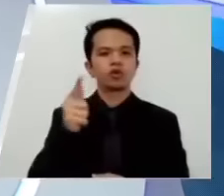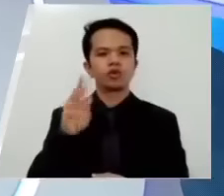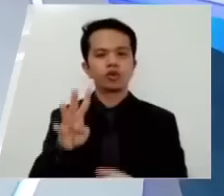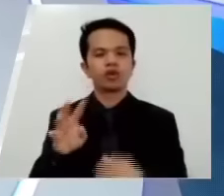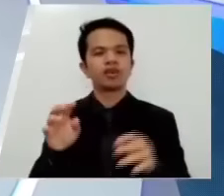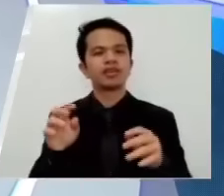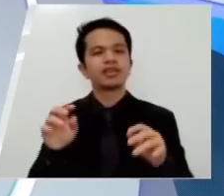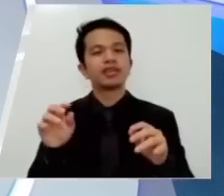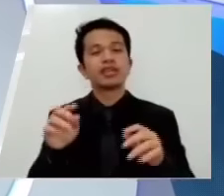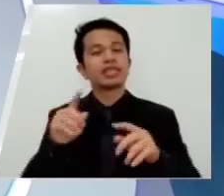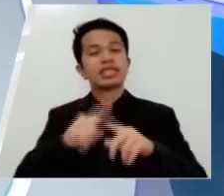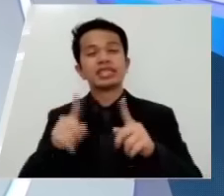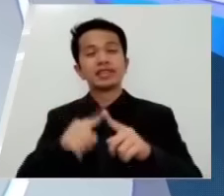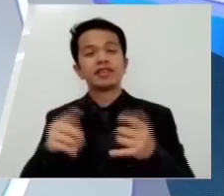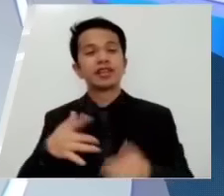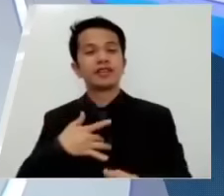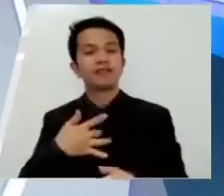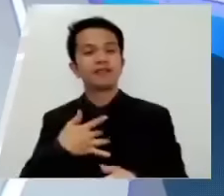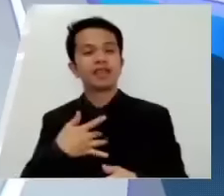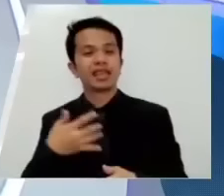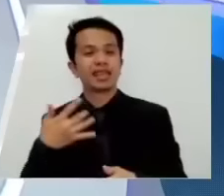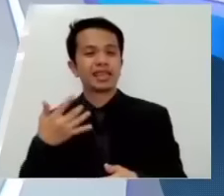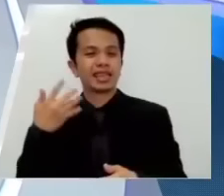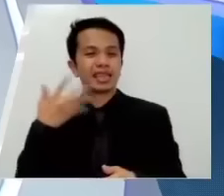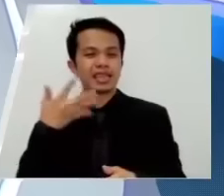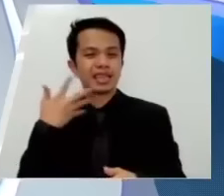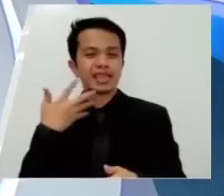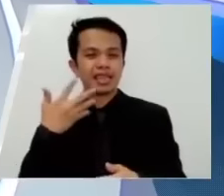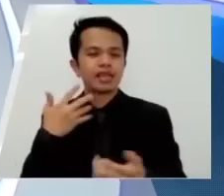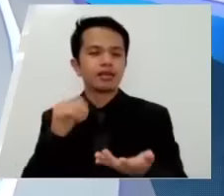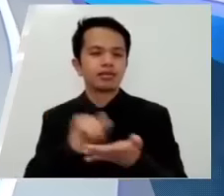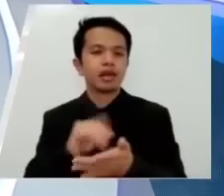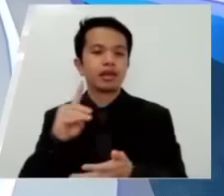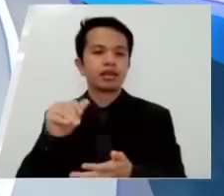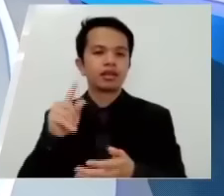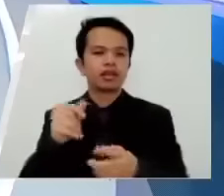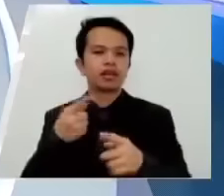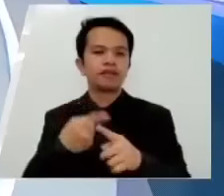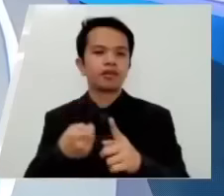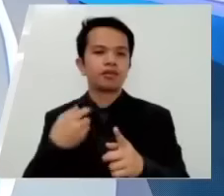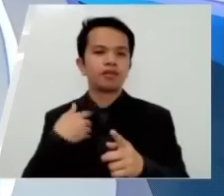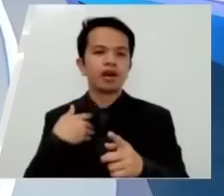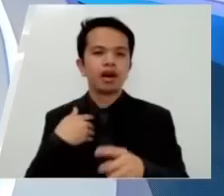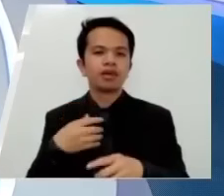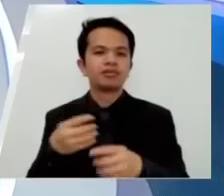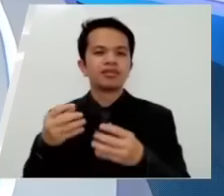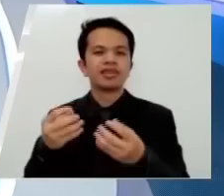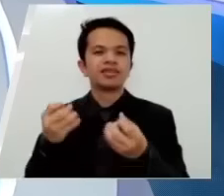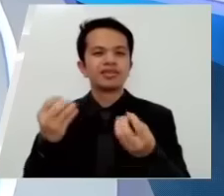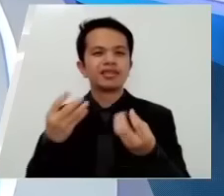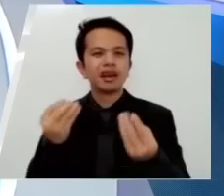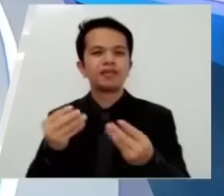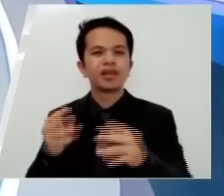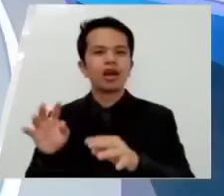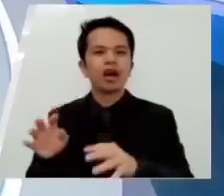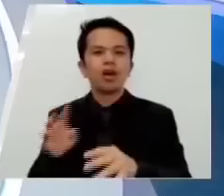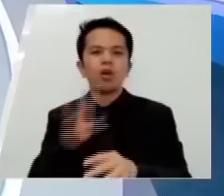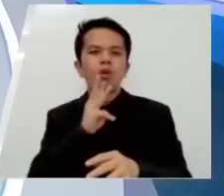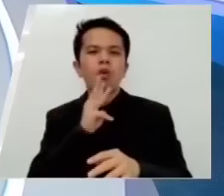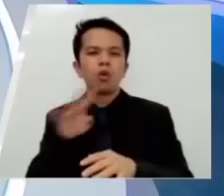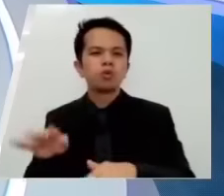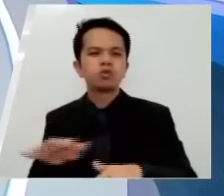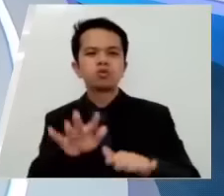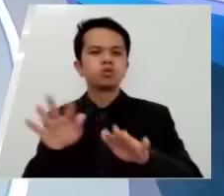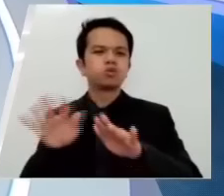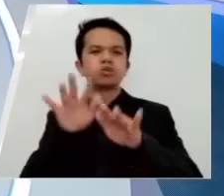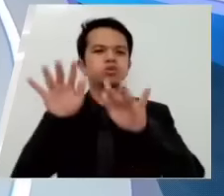index o damang init, kung saan isinasama ang datos ng humidity o yung dami ng water vapor sa hangin at maaaring mas mataas